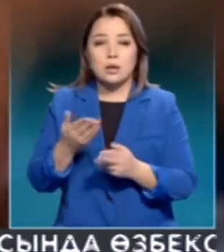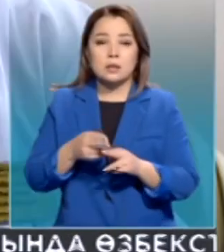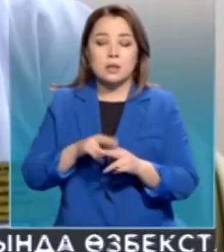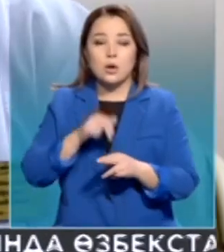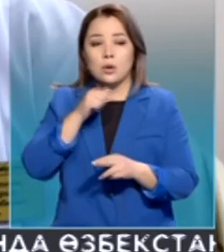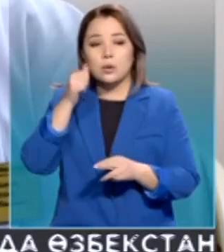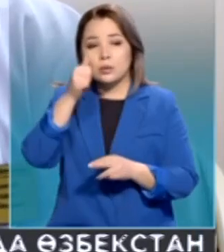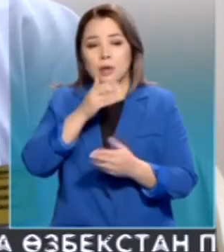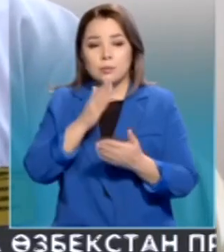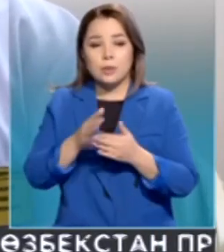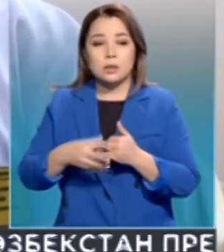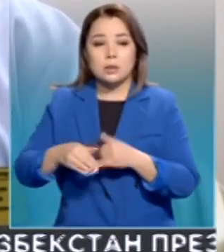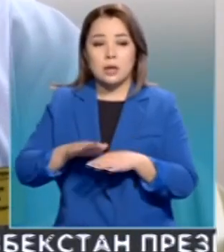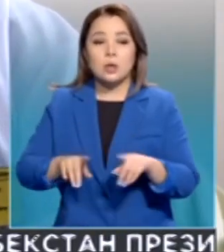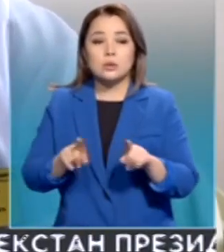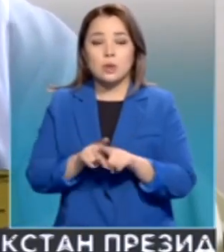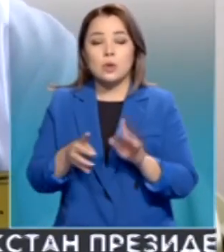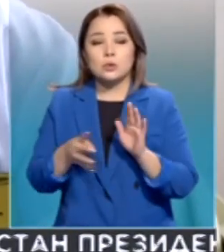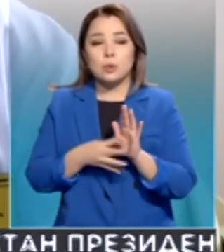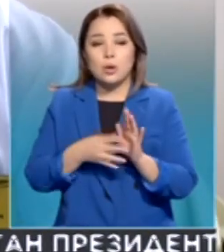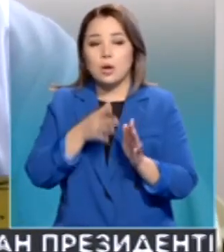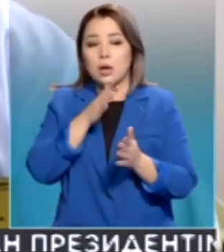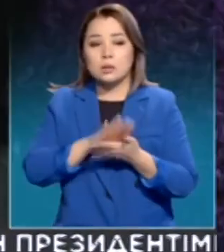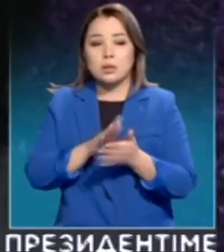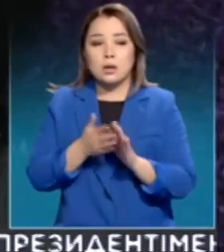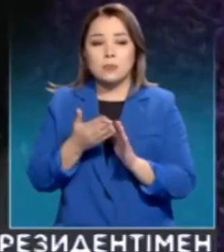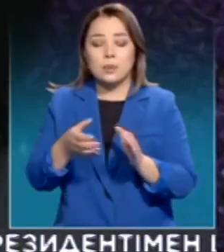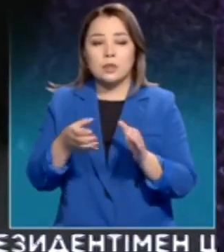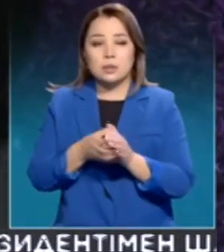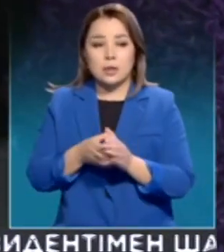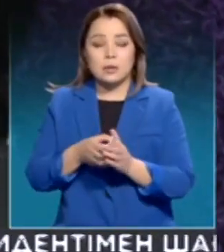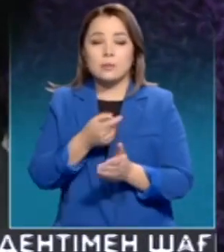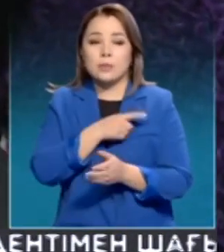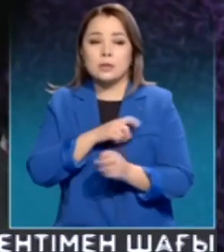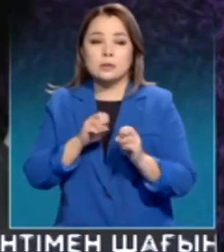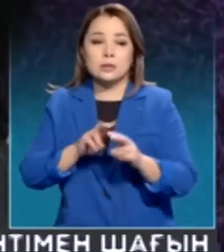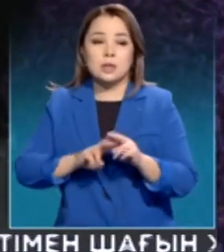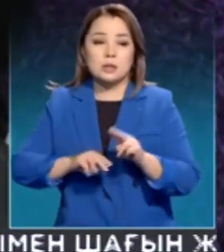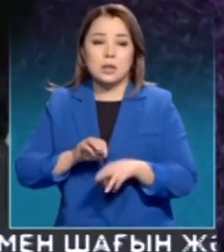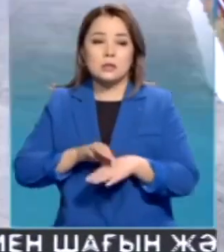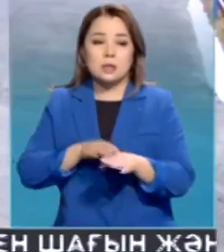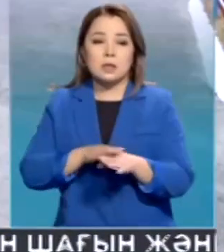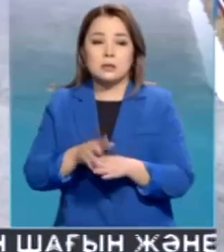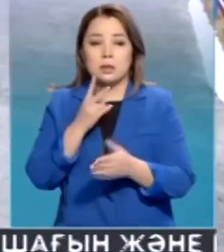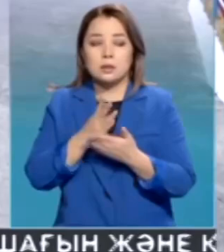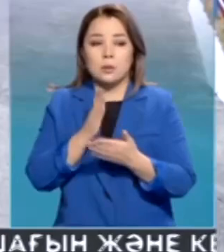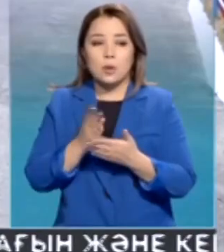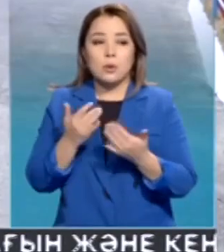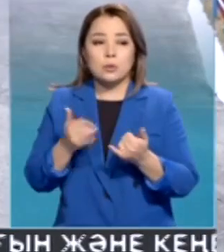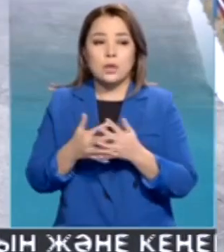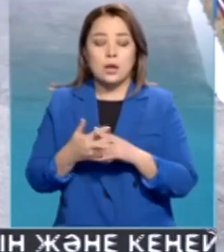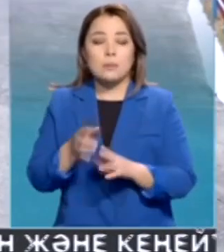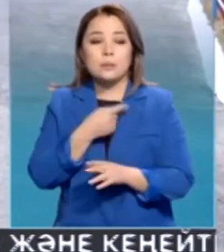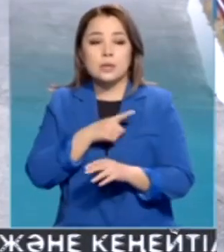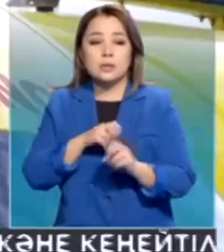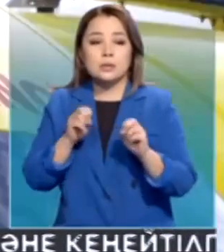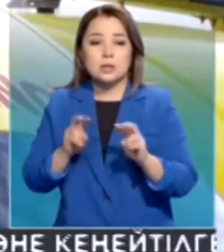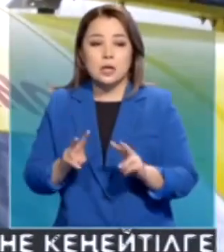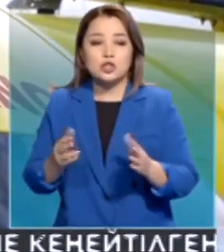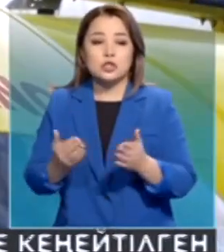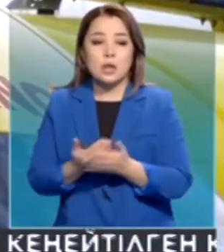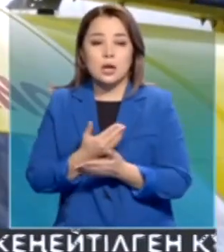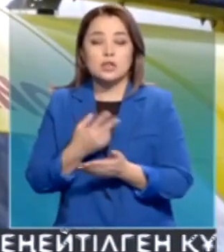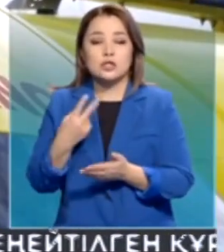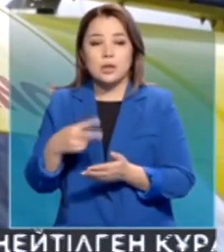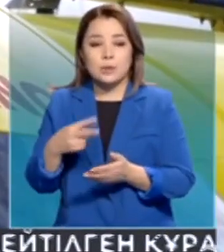бері Шалғайдағы елді мекендерде 9 заманауи амбулаториялық бекет салынып, ел игілігін көрді. Сондай-ақ ауыл медицинасына жаңадан